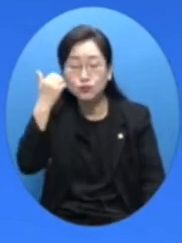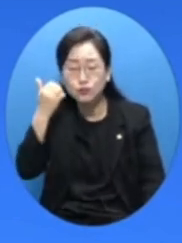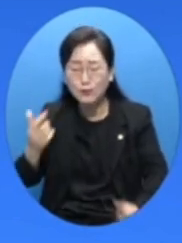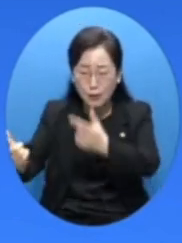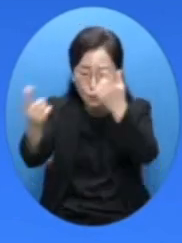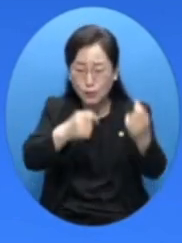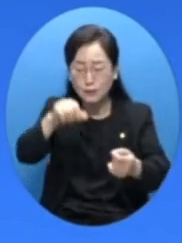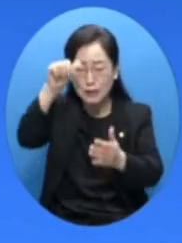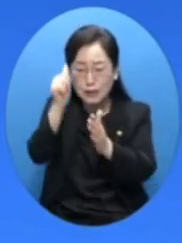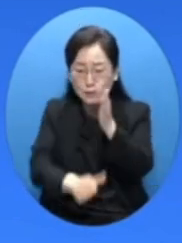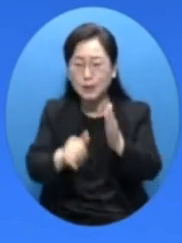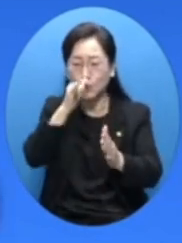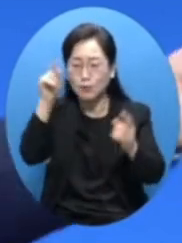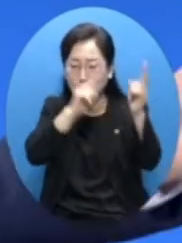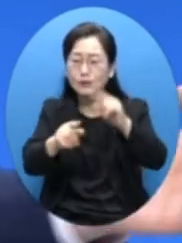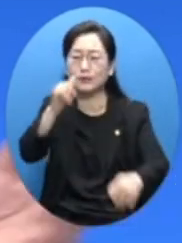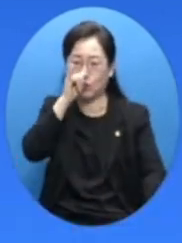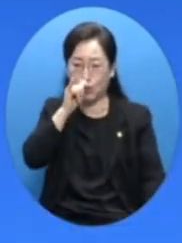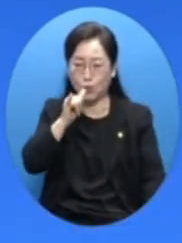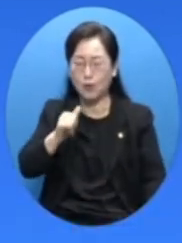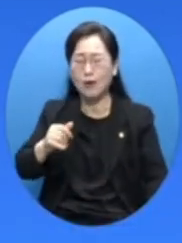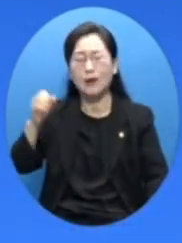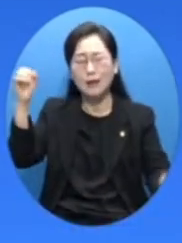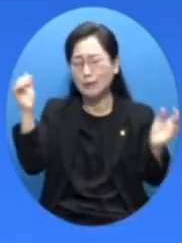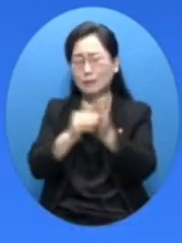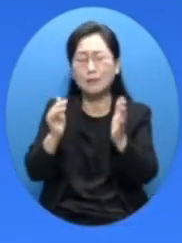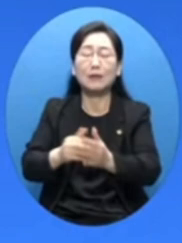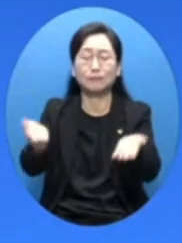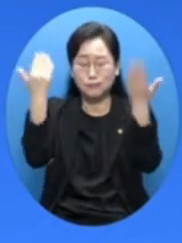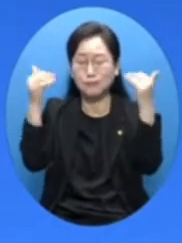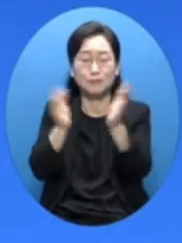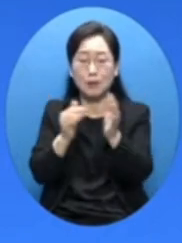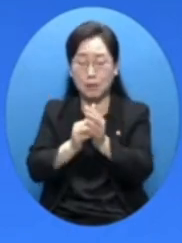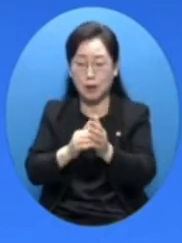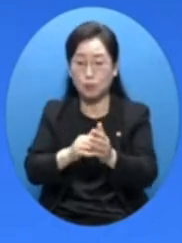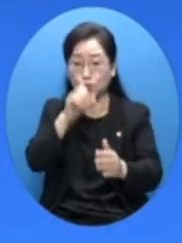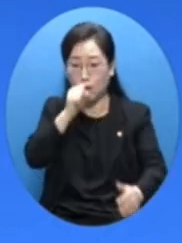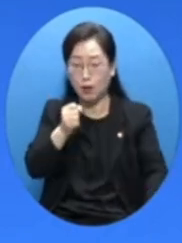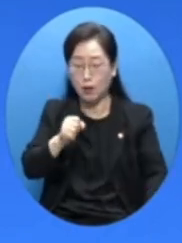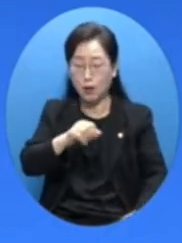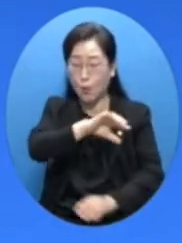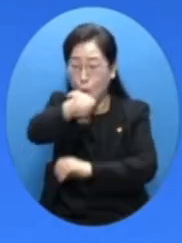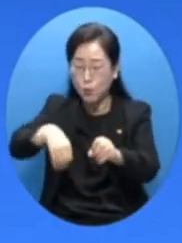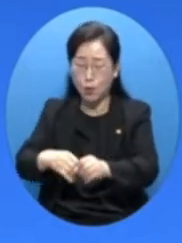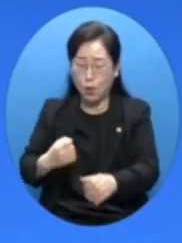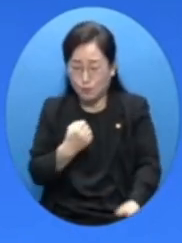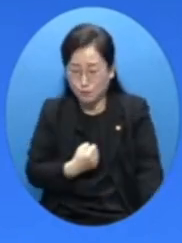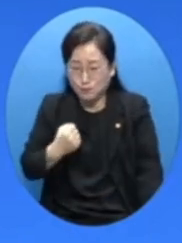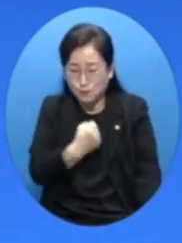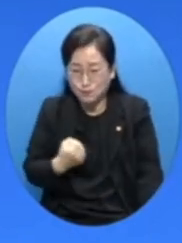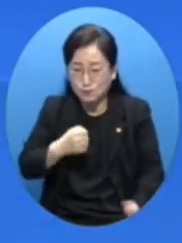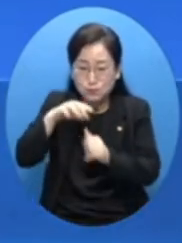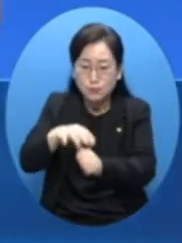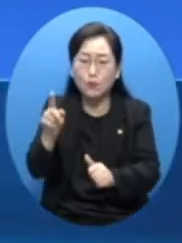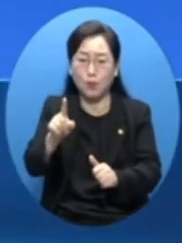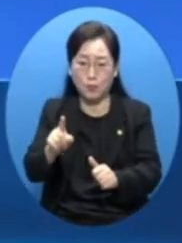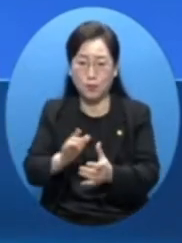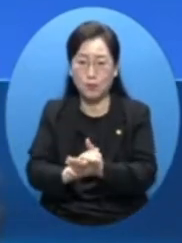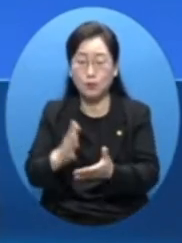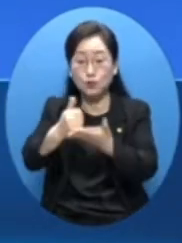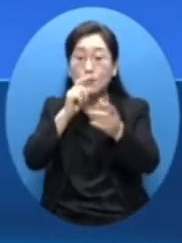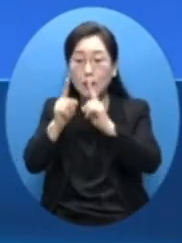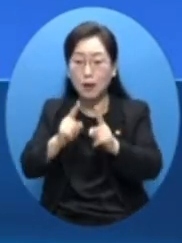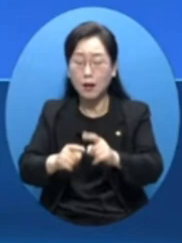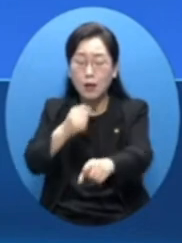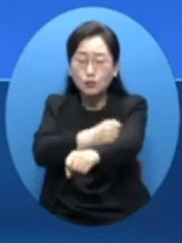있습니다. 상처가 있습니다. 툴을 털어버리고 일어나야 되는데 그 짓눌려가지고 고통 가운데 살고 있습니다. 주님 말씀하십니다.